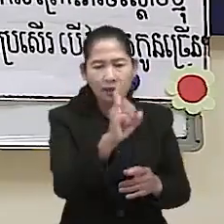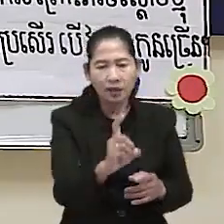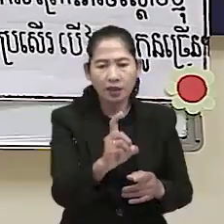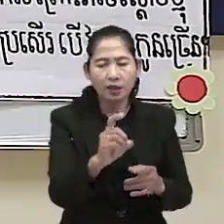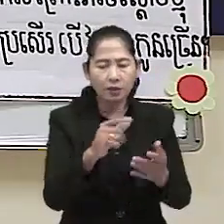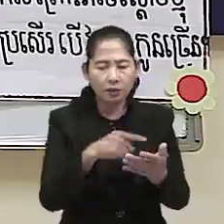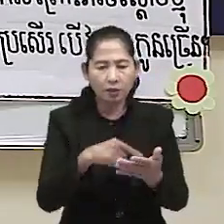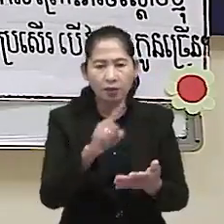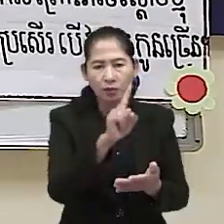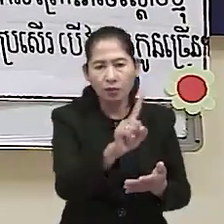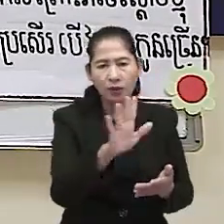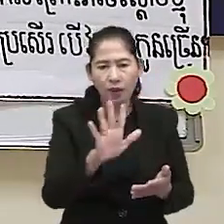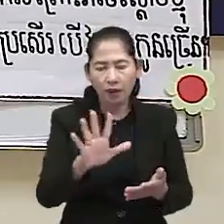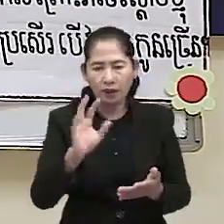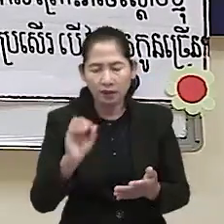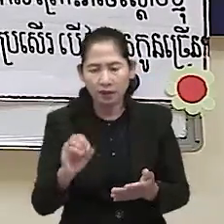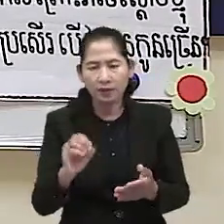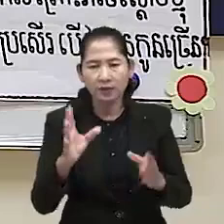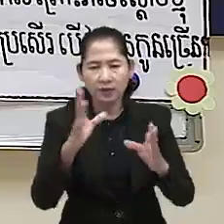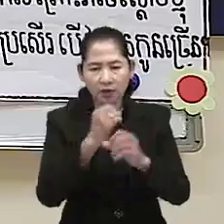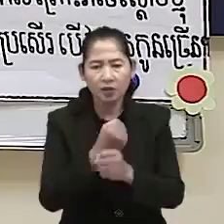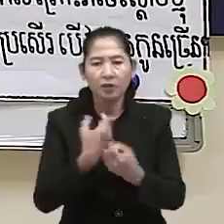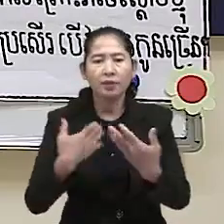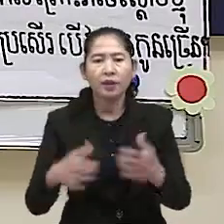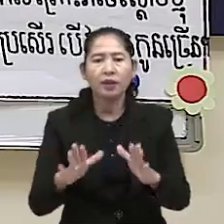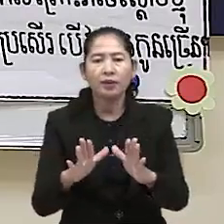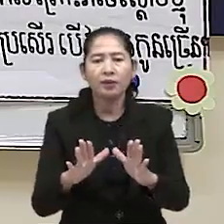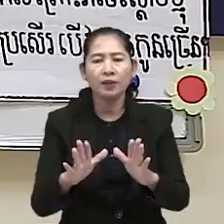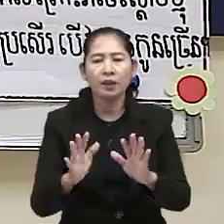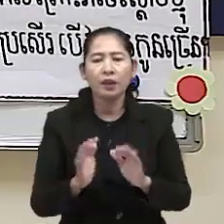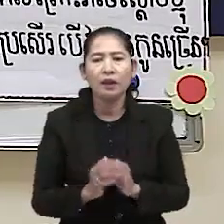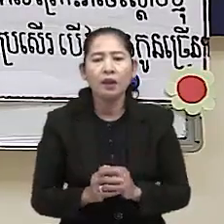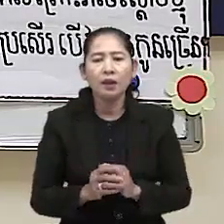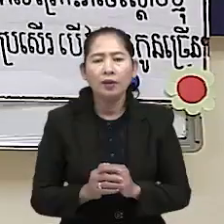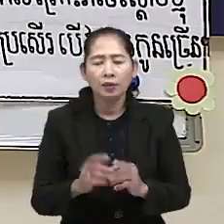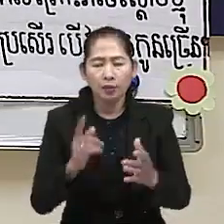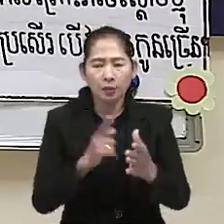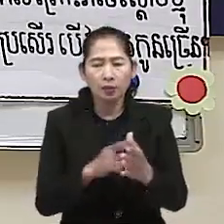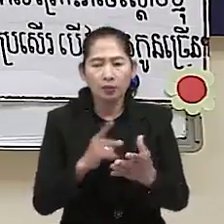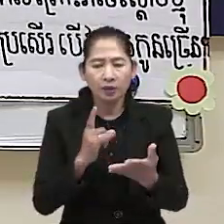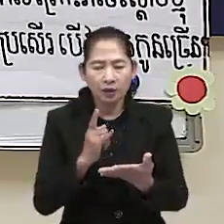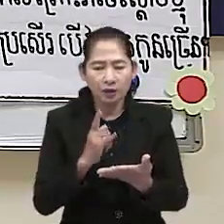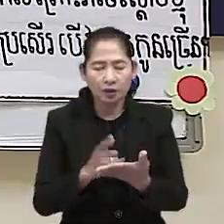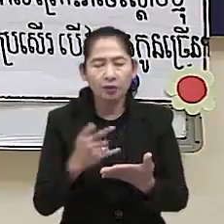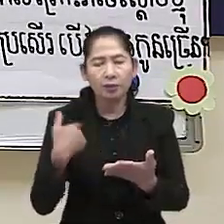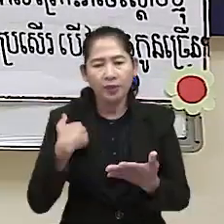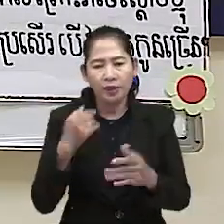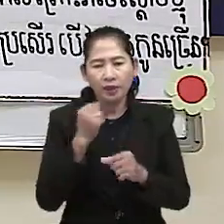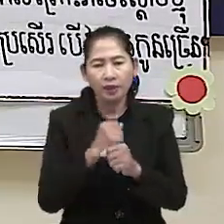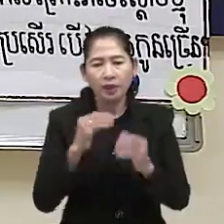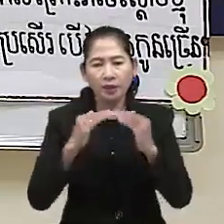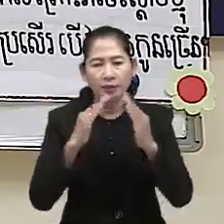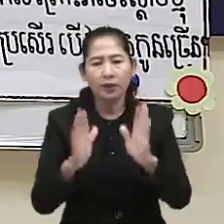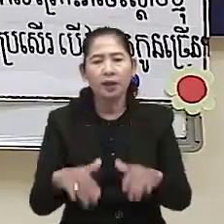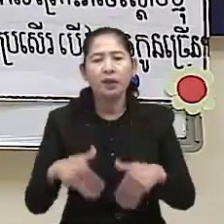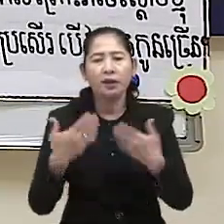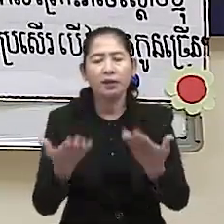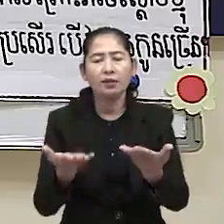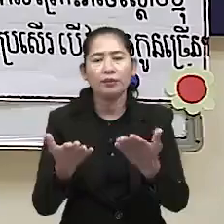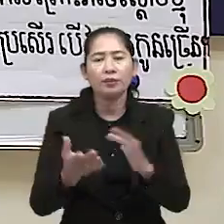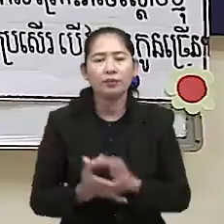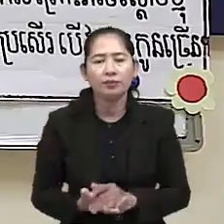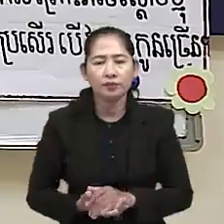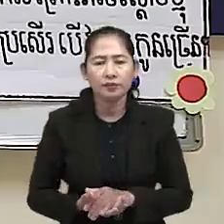នៅទំព័រទី150ចប់ហើយណាកូនណាចប់ហើយតែមុននឹងបញ្ចប់អ្នកគ្រូមានកិច្ចការផ្ទះជូនកូនធ្វើណាកូន